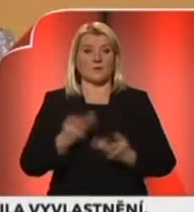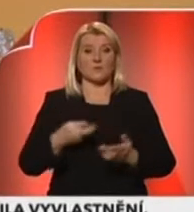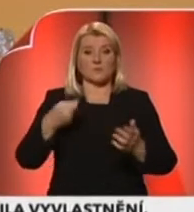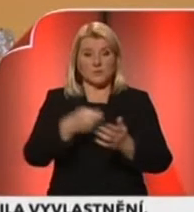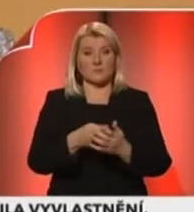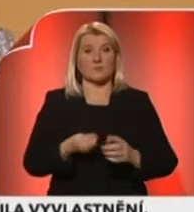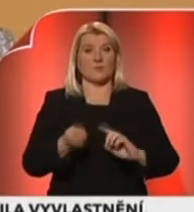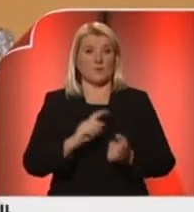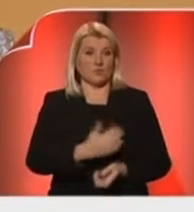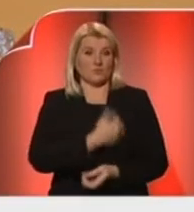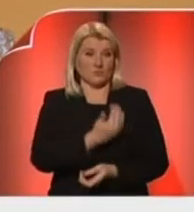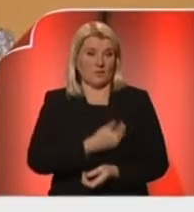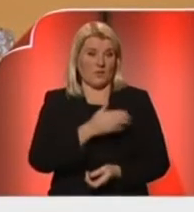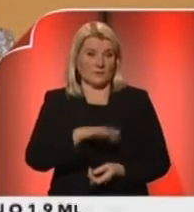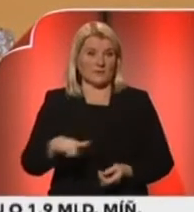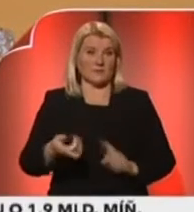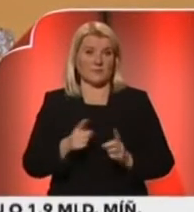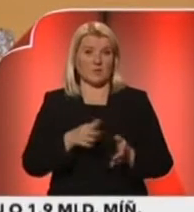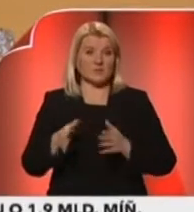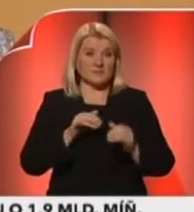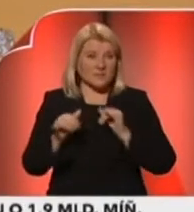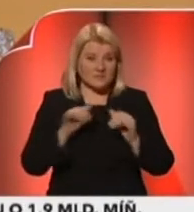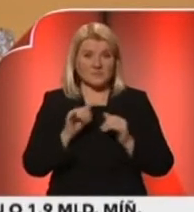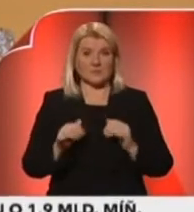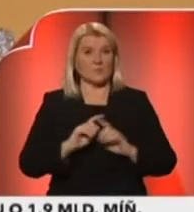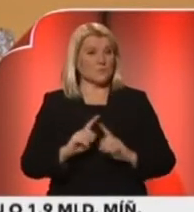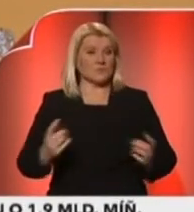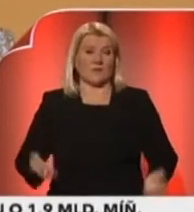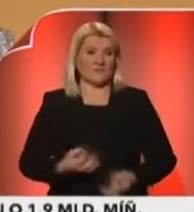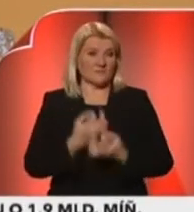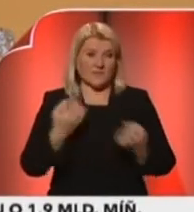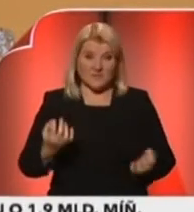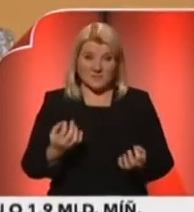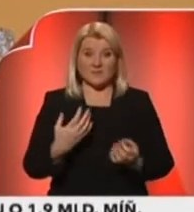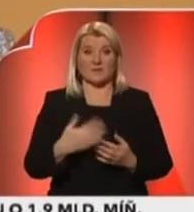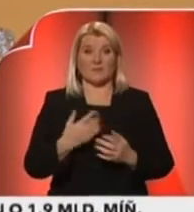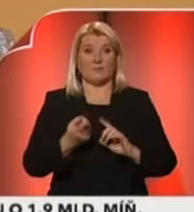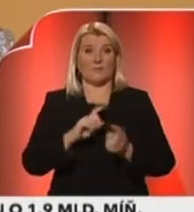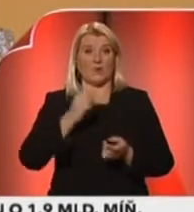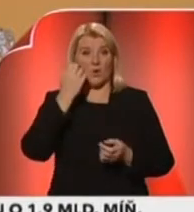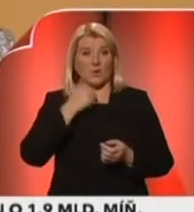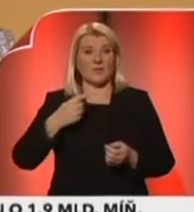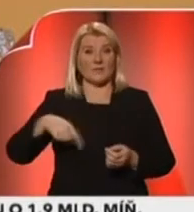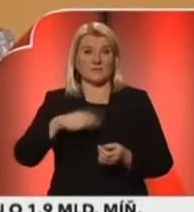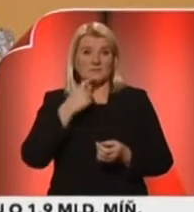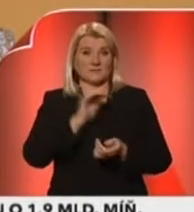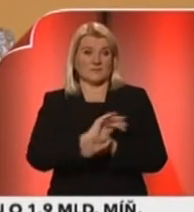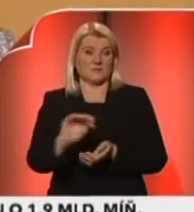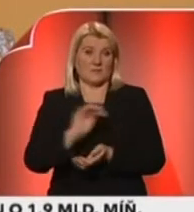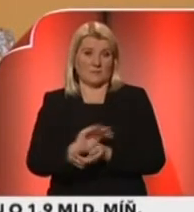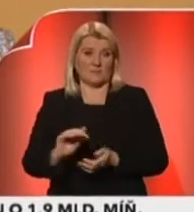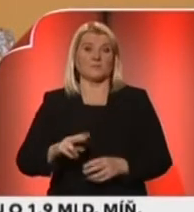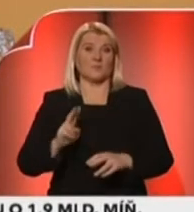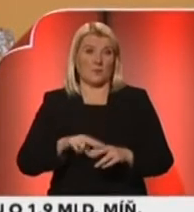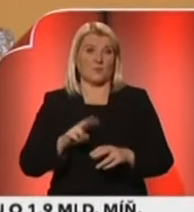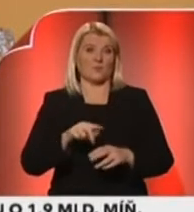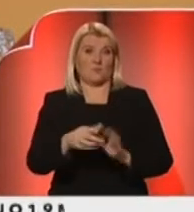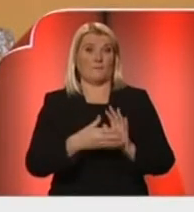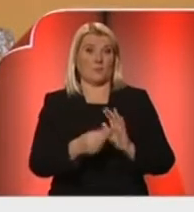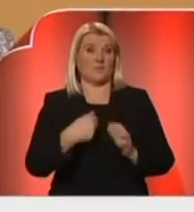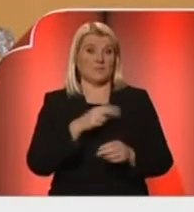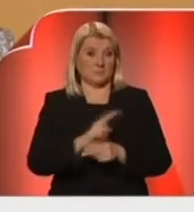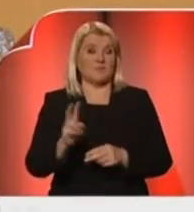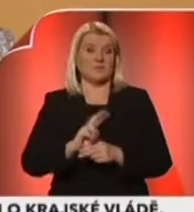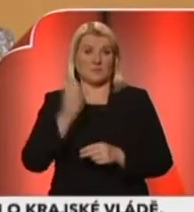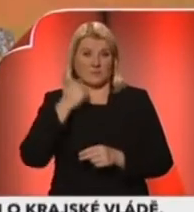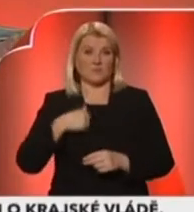příspěvek školákům na cesty a jiné věci, kterými tady pro lidi chceme. Podle toho nás lidi budou hodnotit.